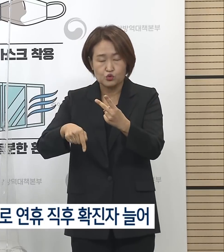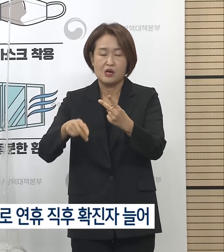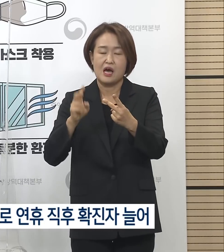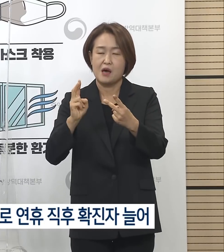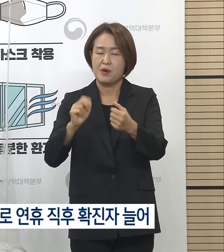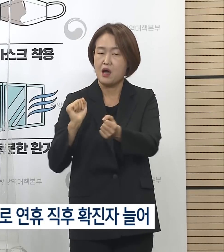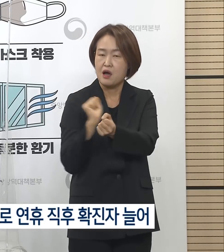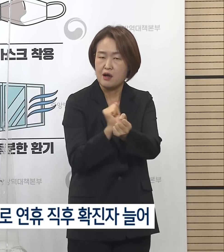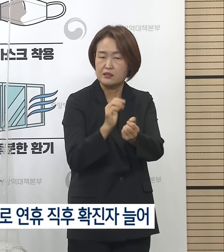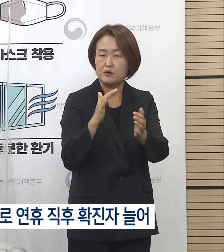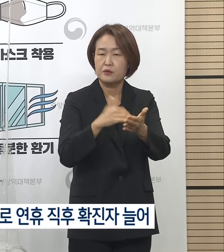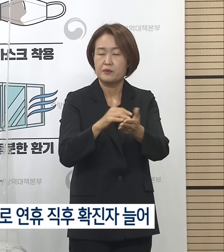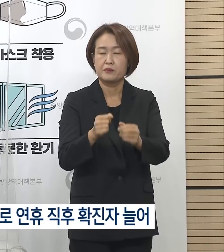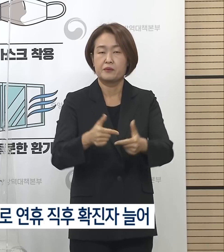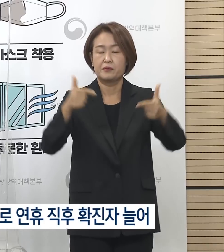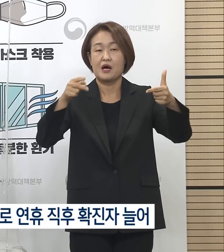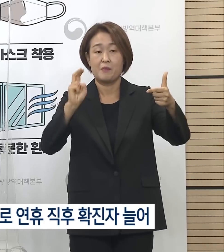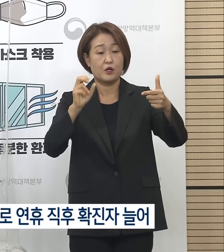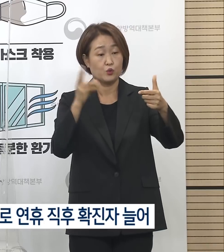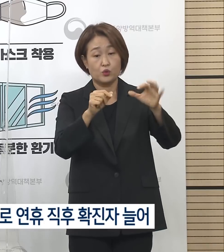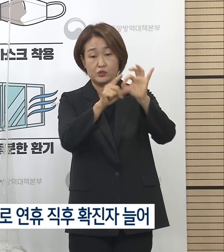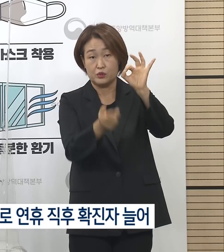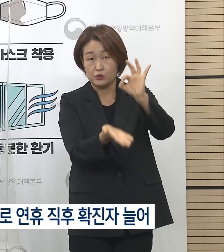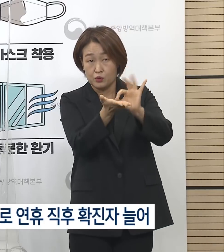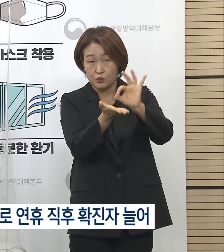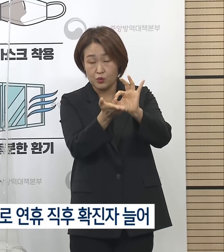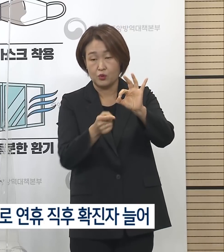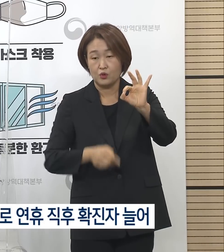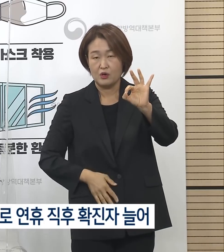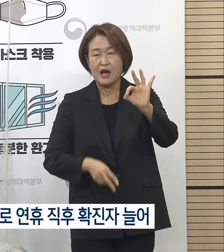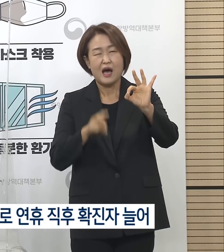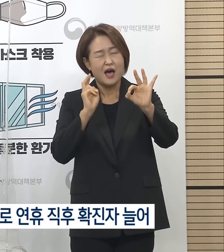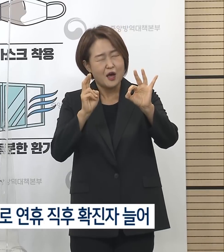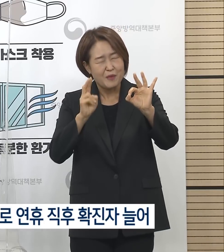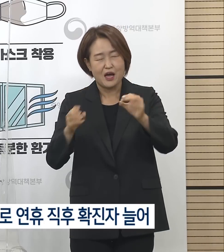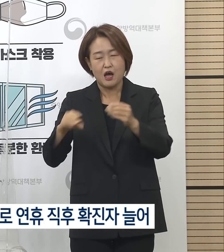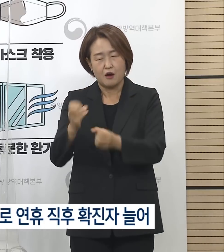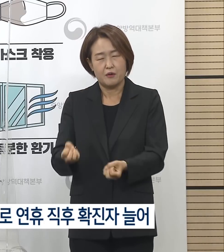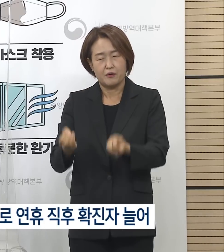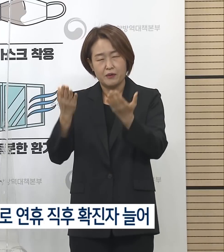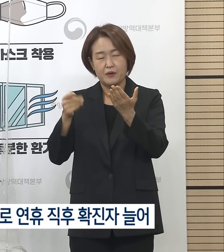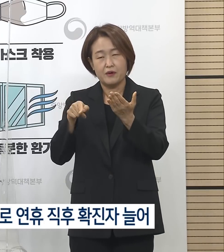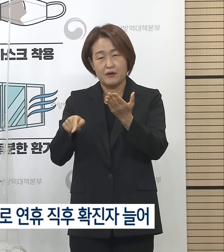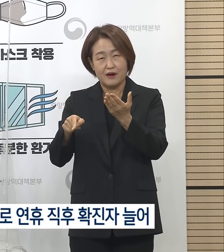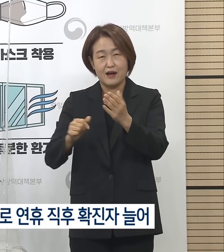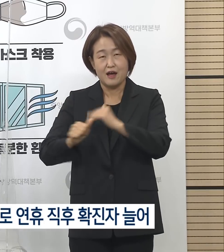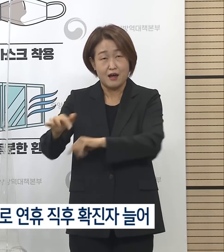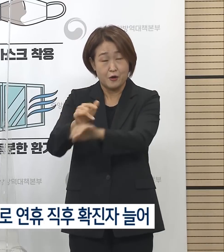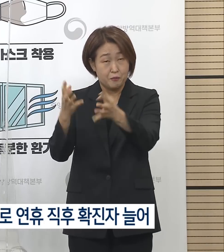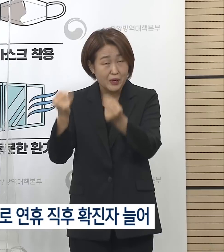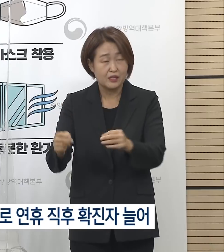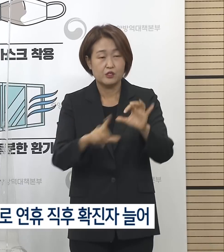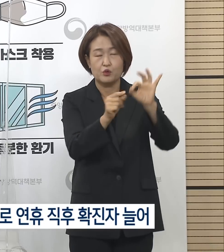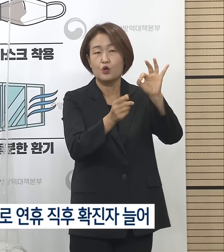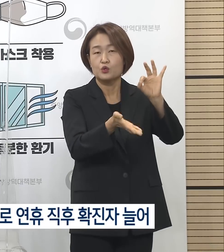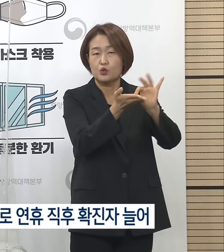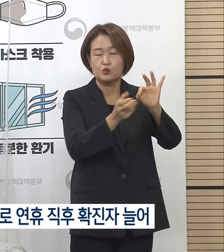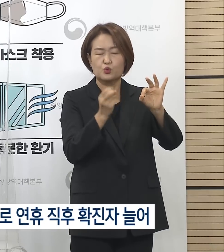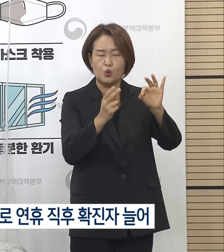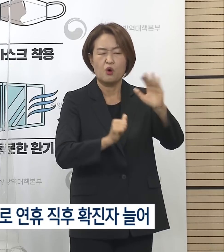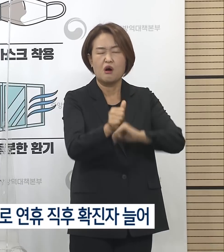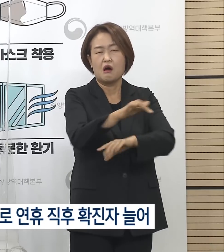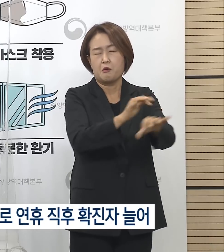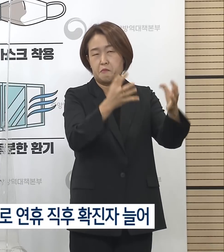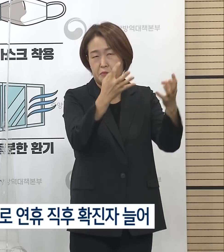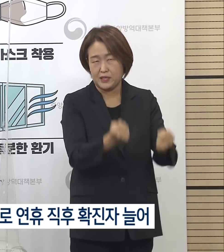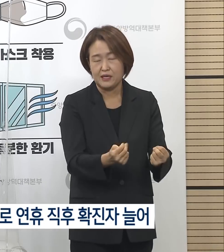크게 증가할 수 있고 또 10월 초에 연휴 기간에 이동량이 다시 늘어날 것으로 예상되기 때문에 향후 적어도